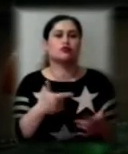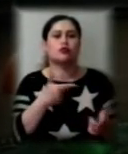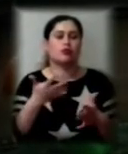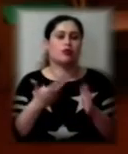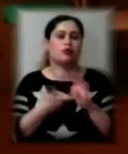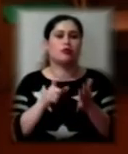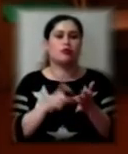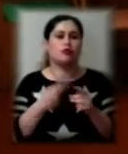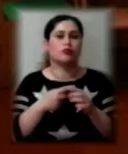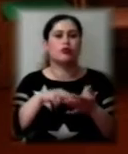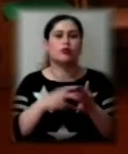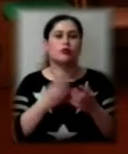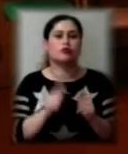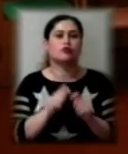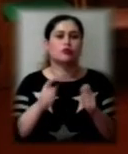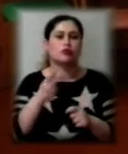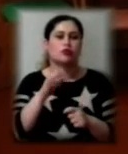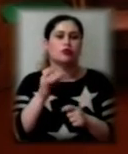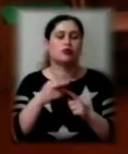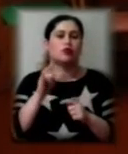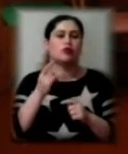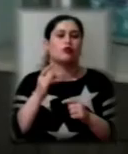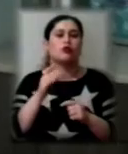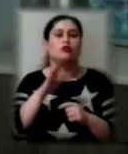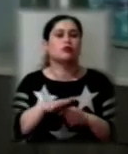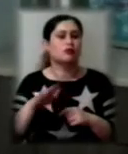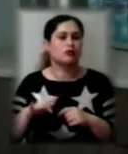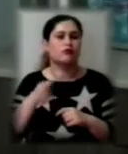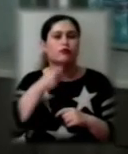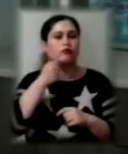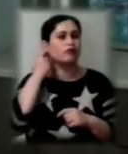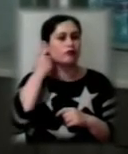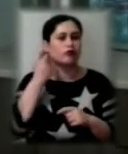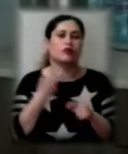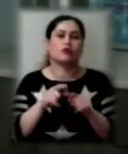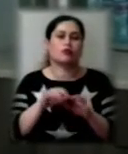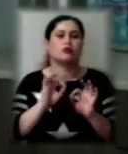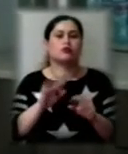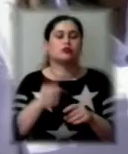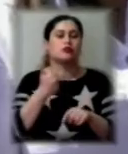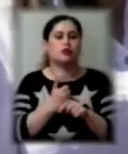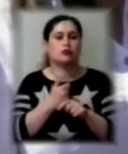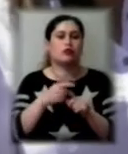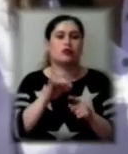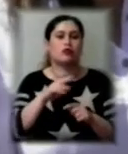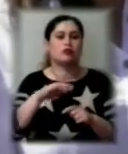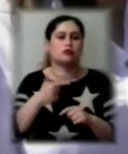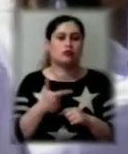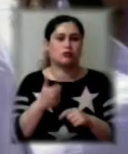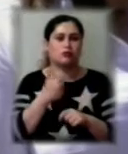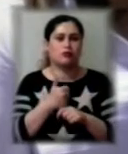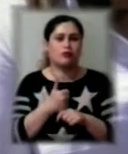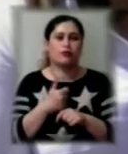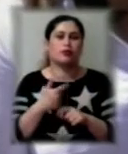планують відкрити ще одне крило для людей похилого віку, розповідає Галина Лобунько, голова Зеленопільської ОТГ. На території нашої громади в